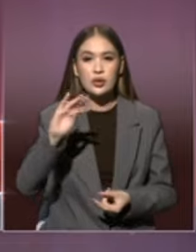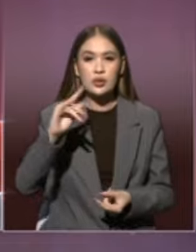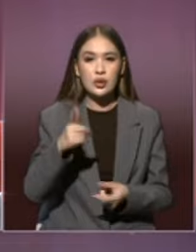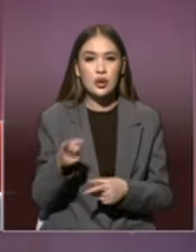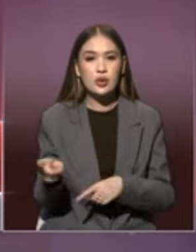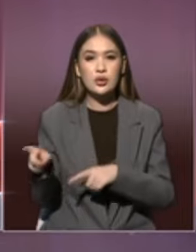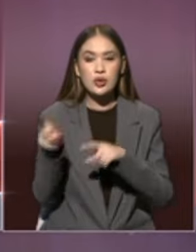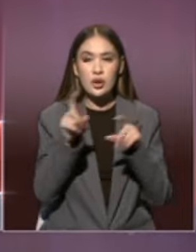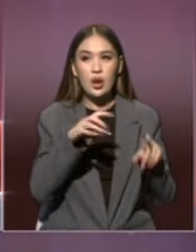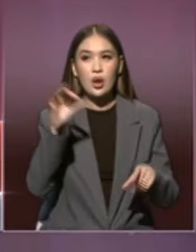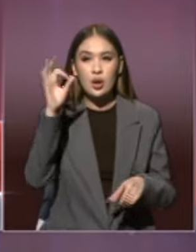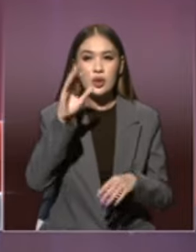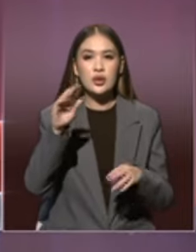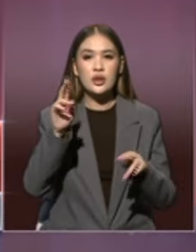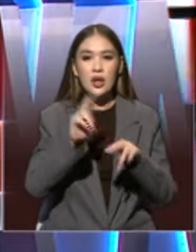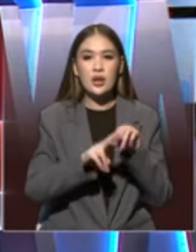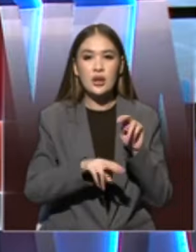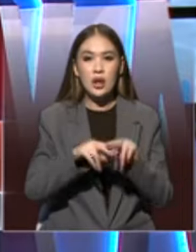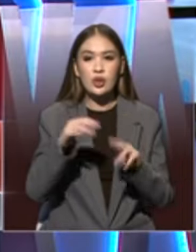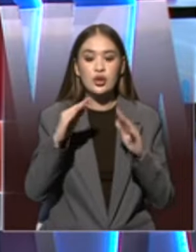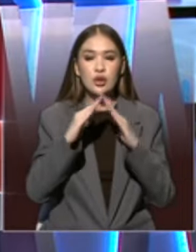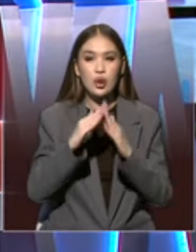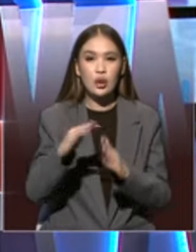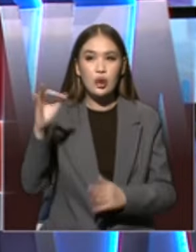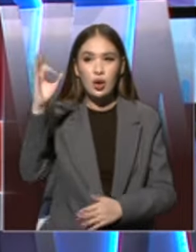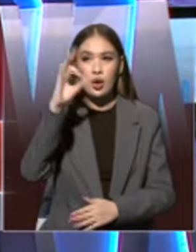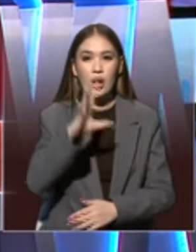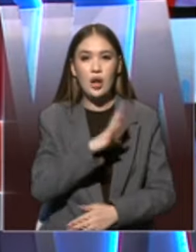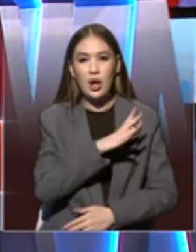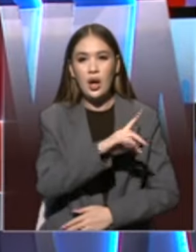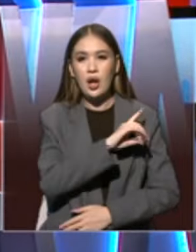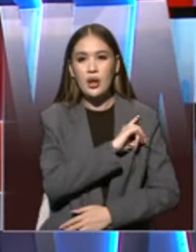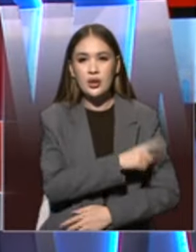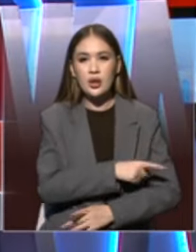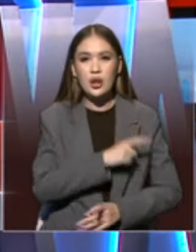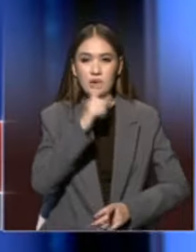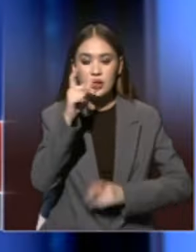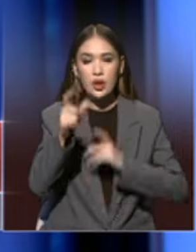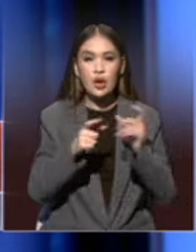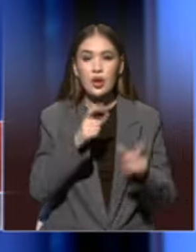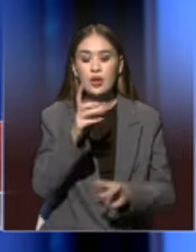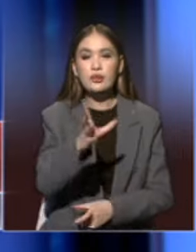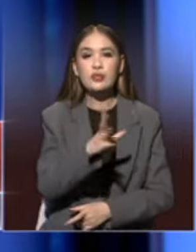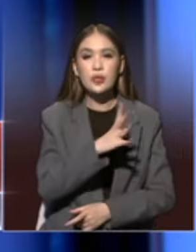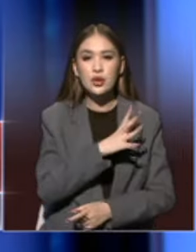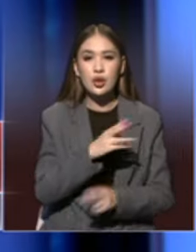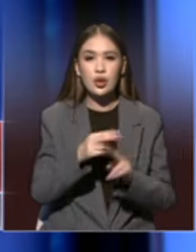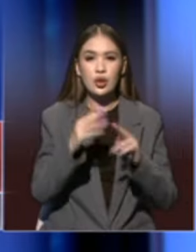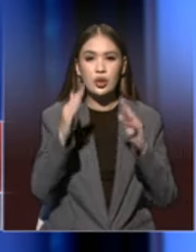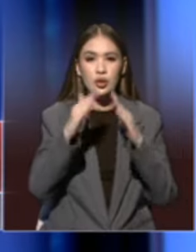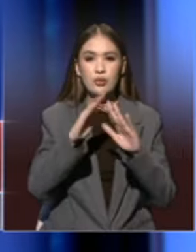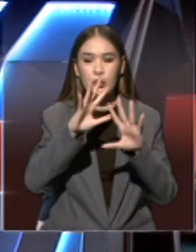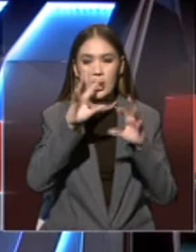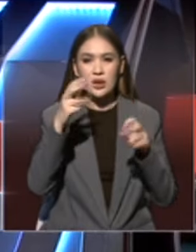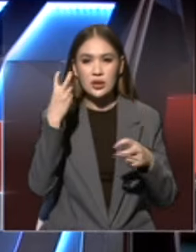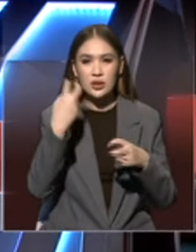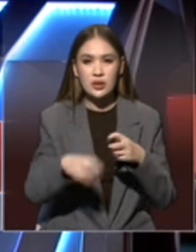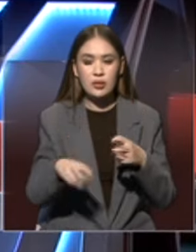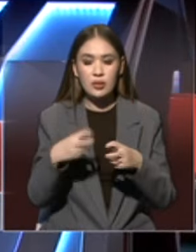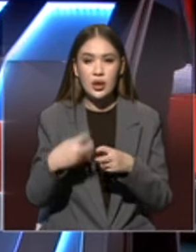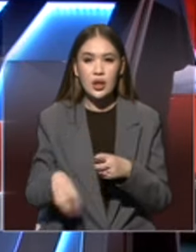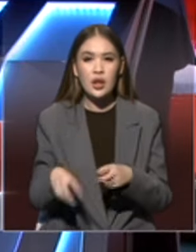туралы кезіндегі салынған үйлер туралы қатты кезінде айқай болды. Жаурап, жасынап, үйдің бәрі сылағы түсіп, іштің